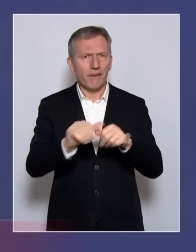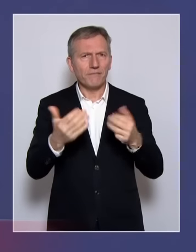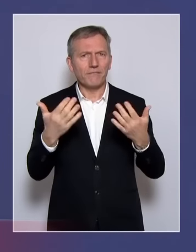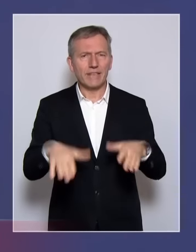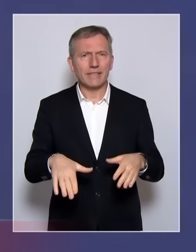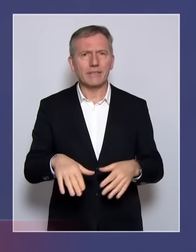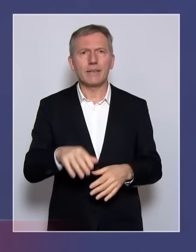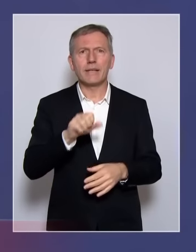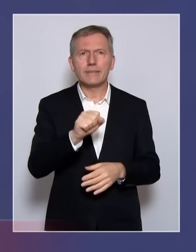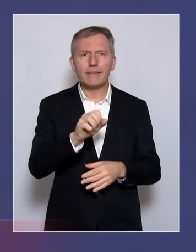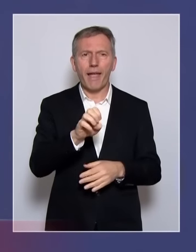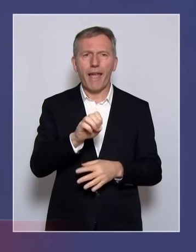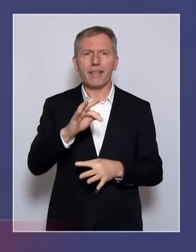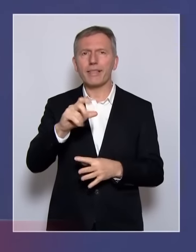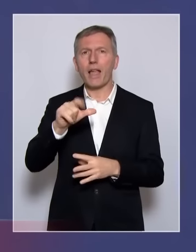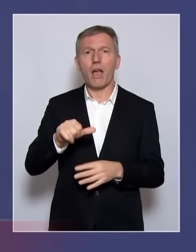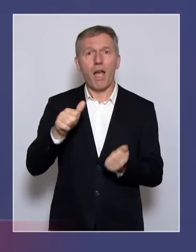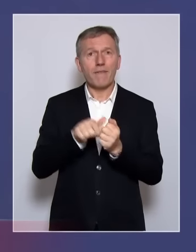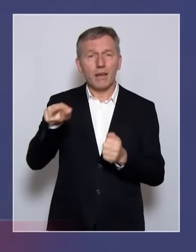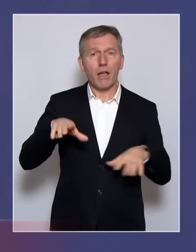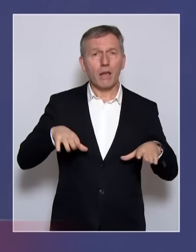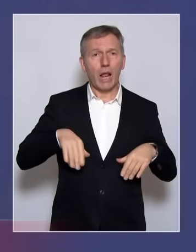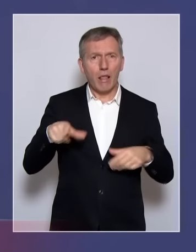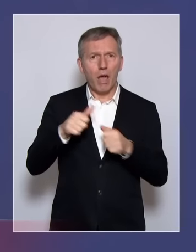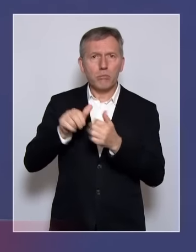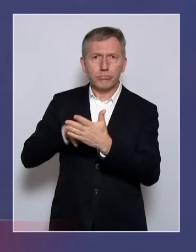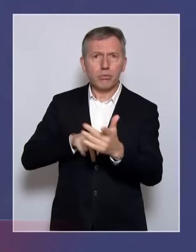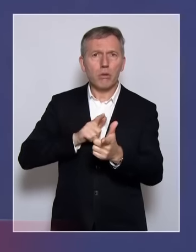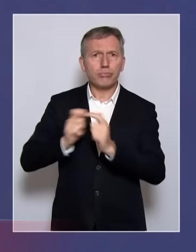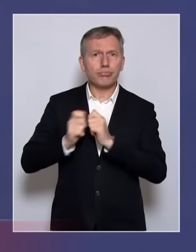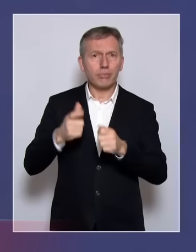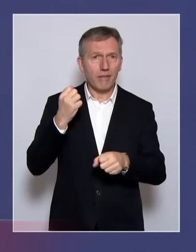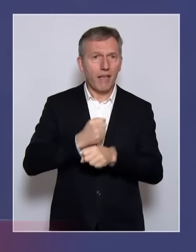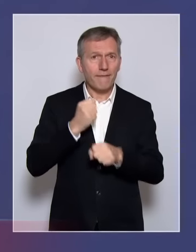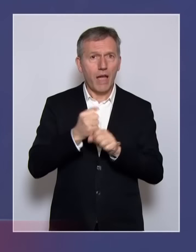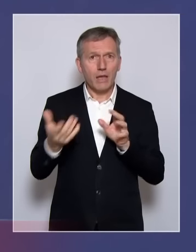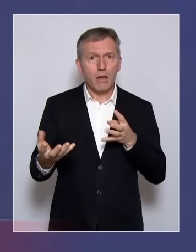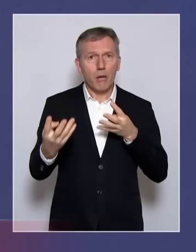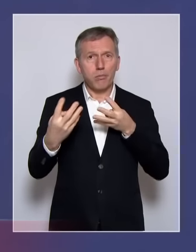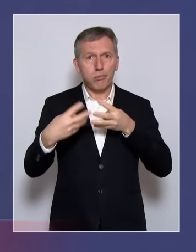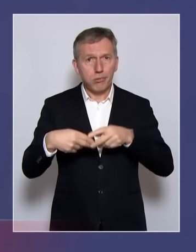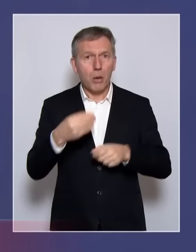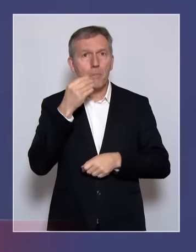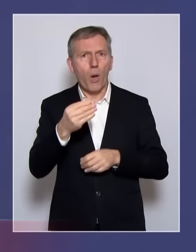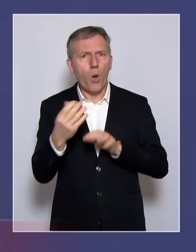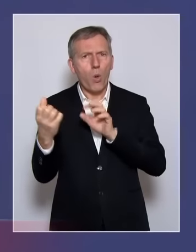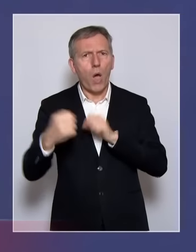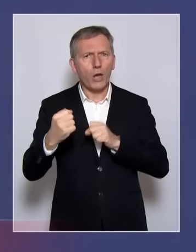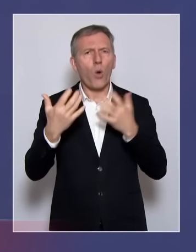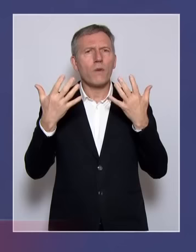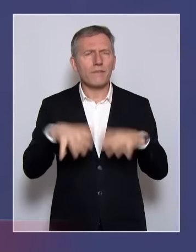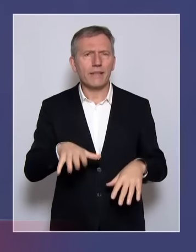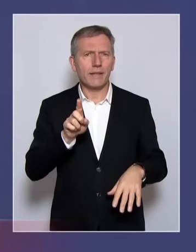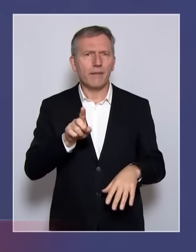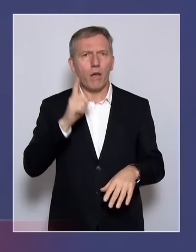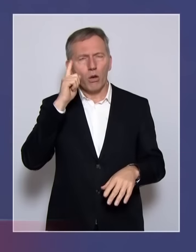Le CETA qu'on a conclu avec les Canadiens, par le travail qu'on a fait, par justement ce qu'on a ajusté est un bon accord. Je le dis parce qu'il ne céder